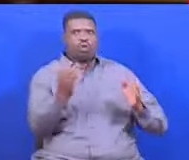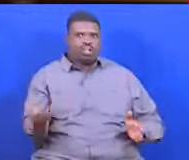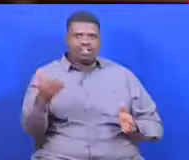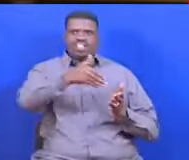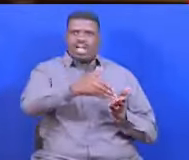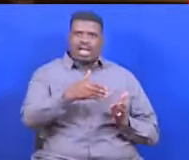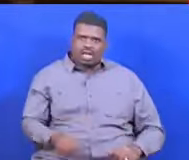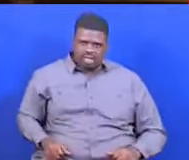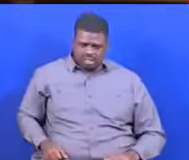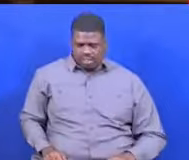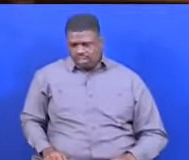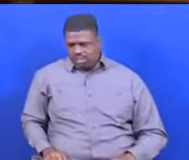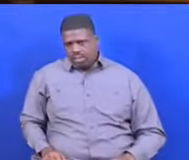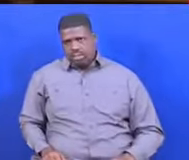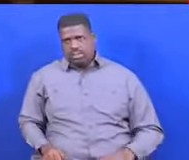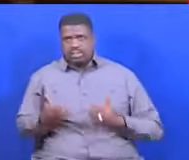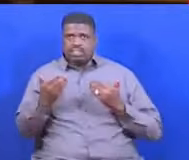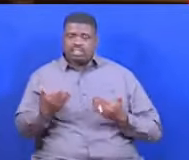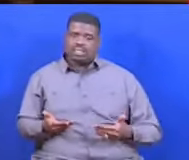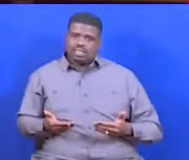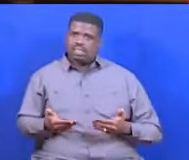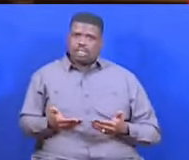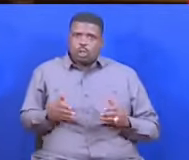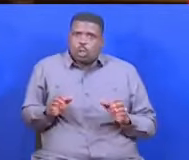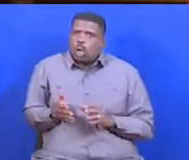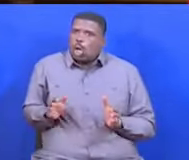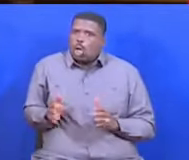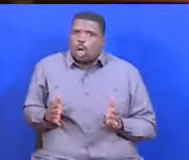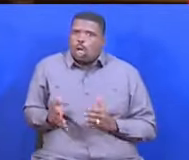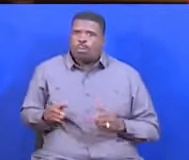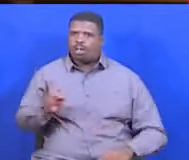katikati. Sasa huwezi kuogopa